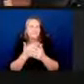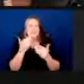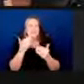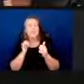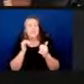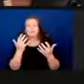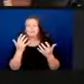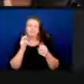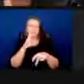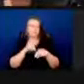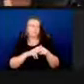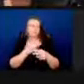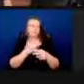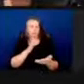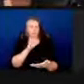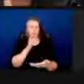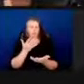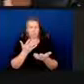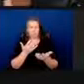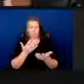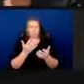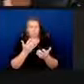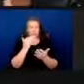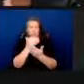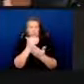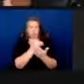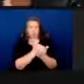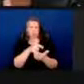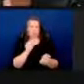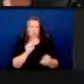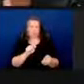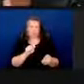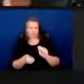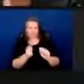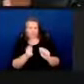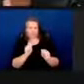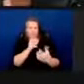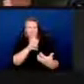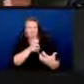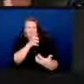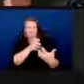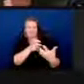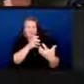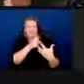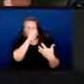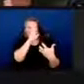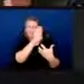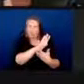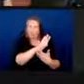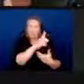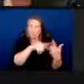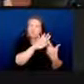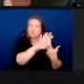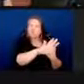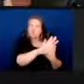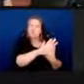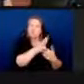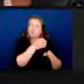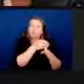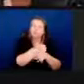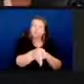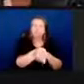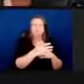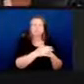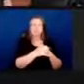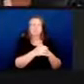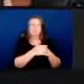طبعا يجب أن تكون هذه الأمور متأقلمة مع عمل الأكاديمية وهناك